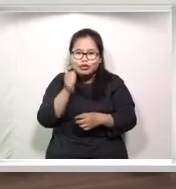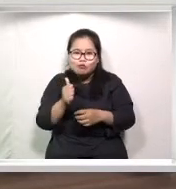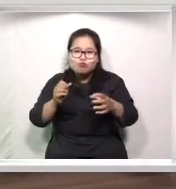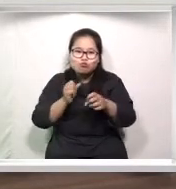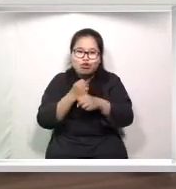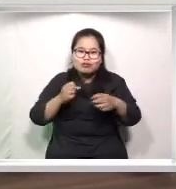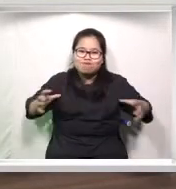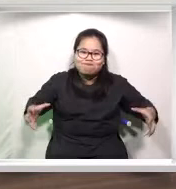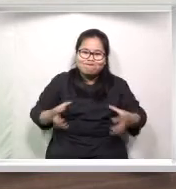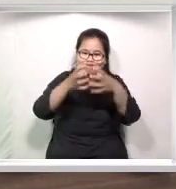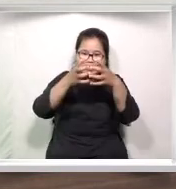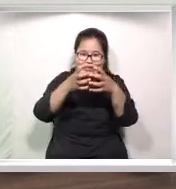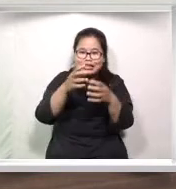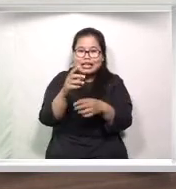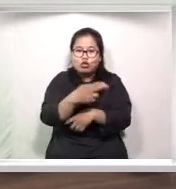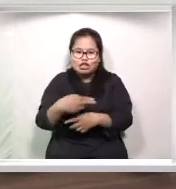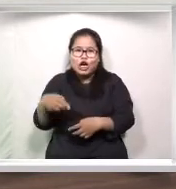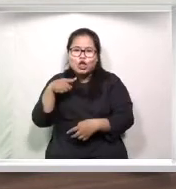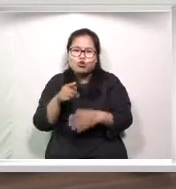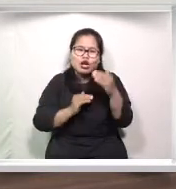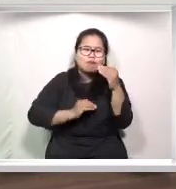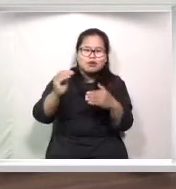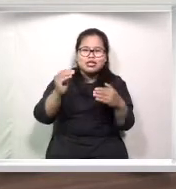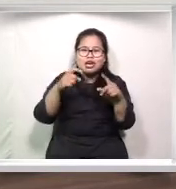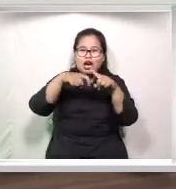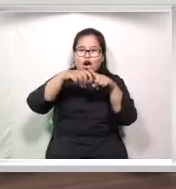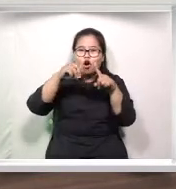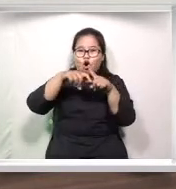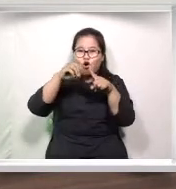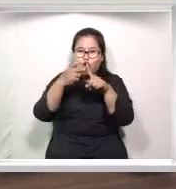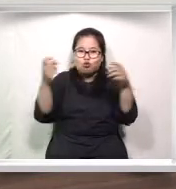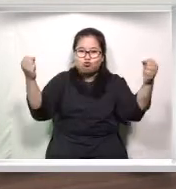Kesatuan Republik Indonesia akan menjadi lebih kokoh dan kuat.